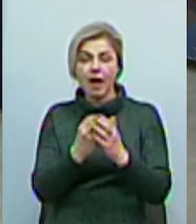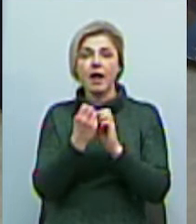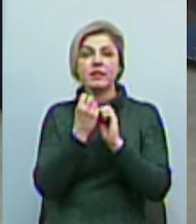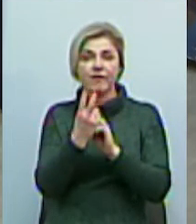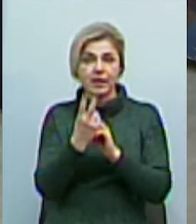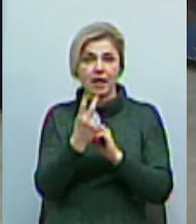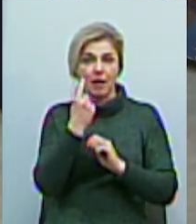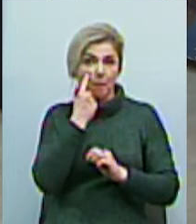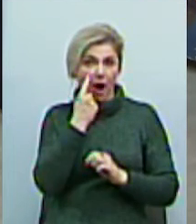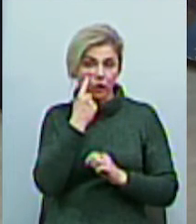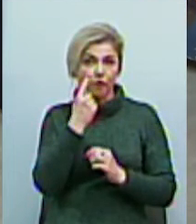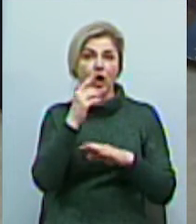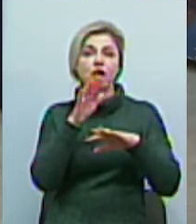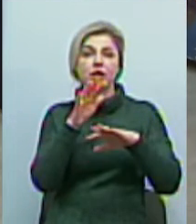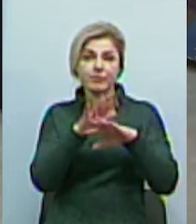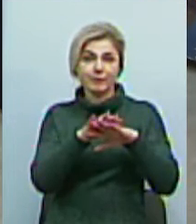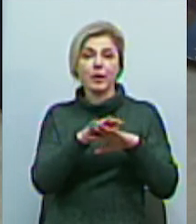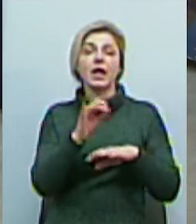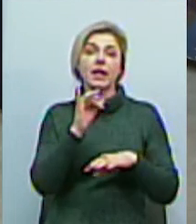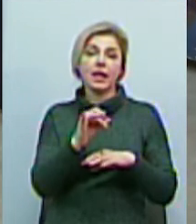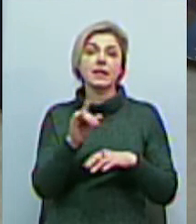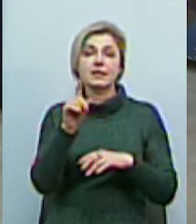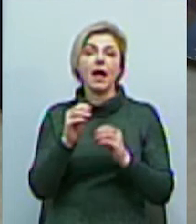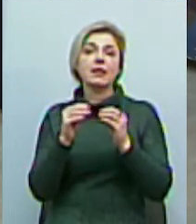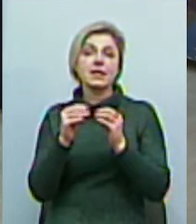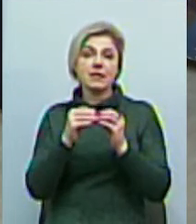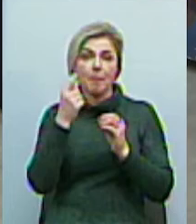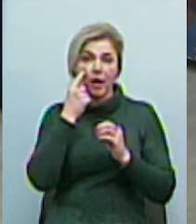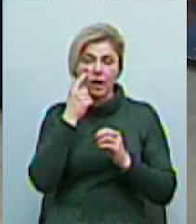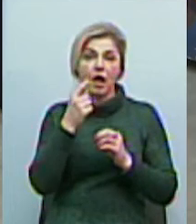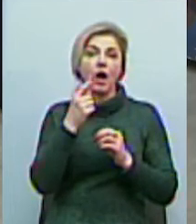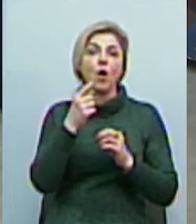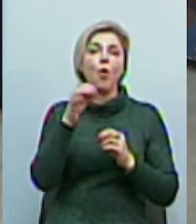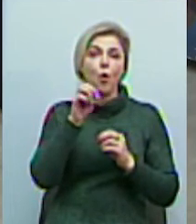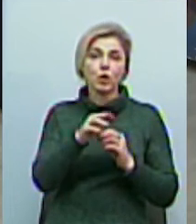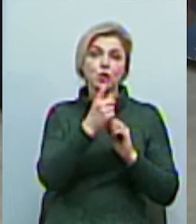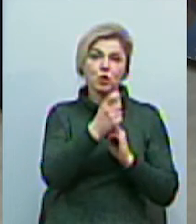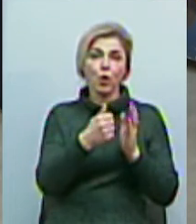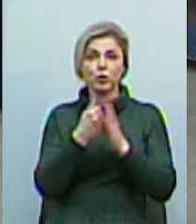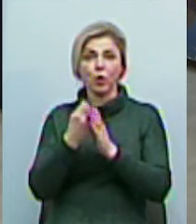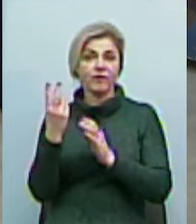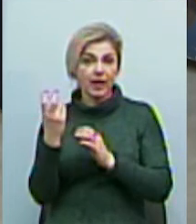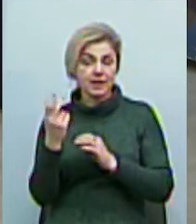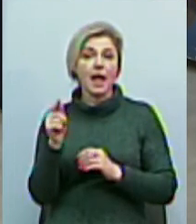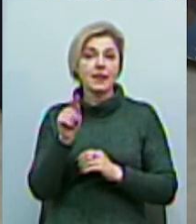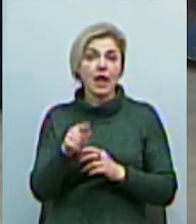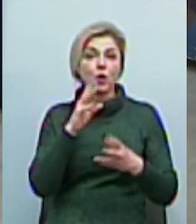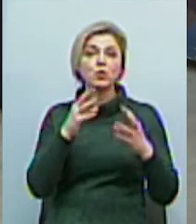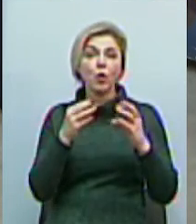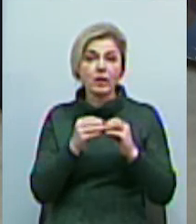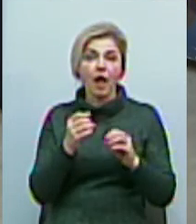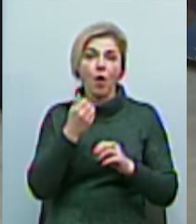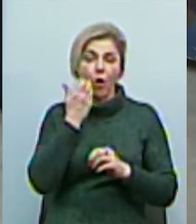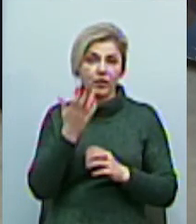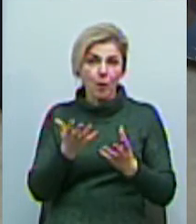за 12-бальною шкалою і за 100-бальною шкалою від 100 до 200. Тобто такі результати, які отримають під час